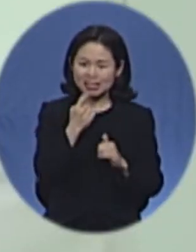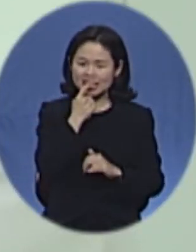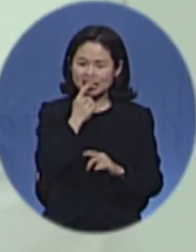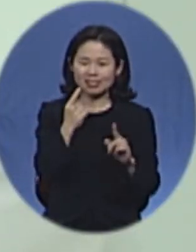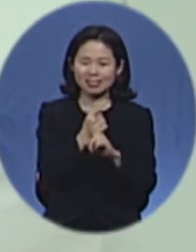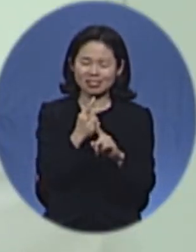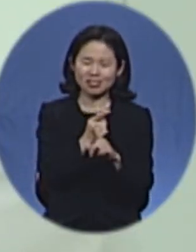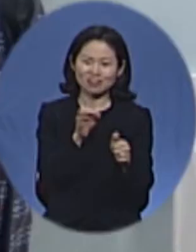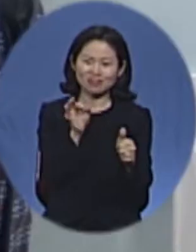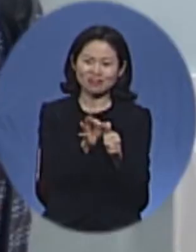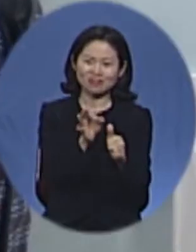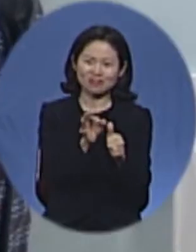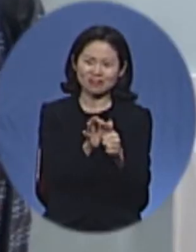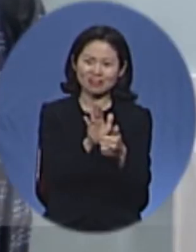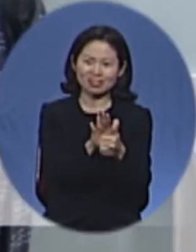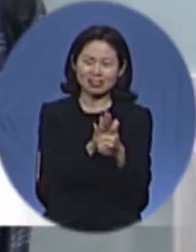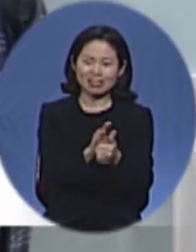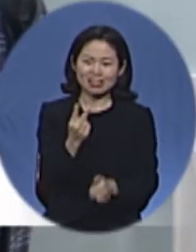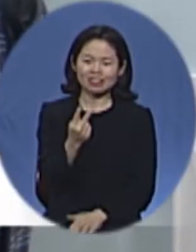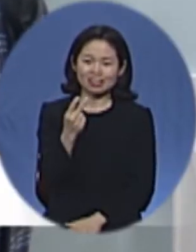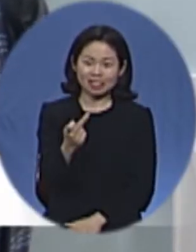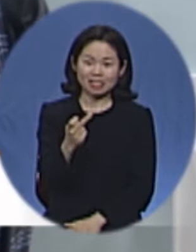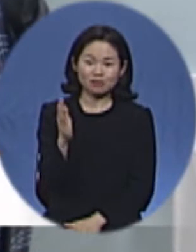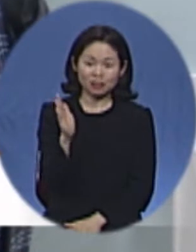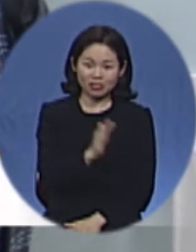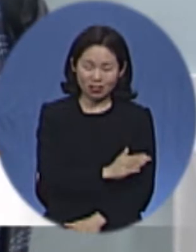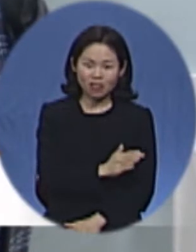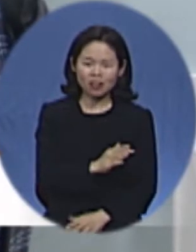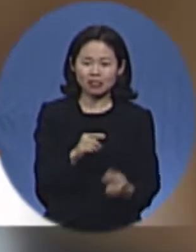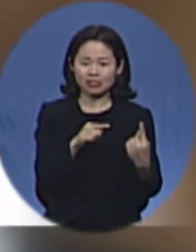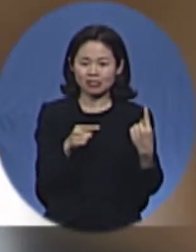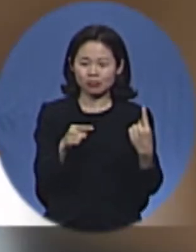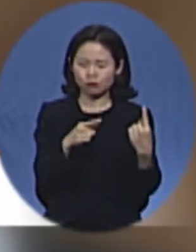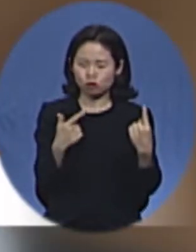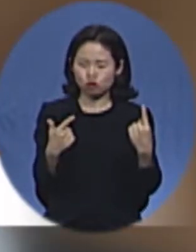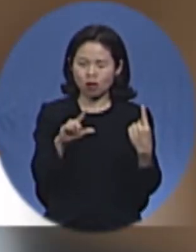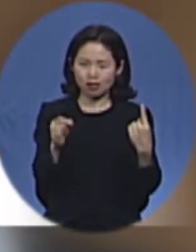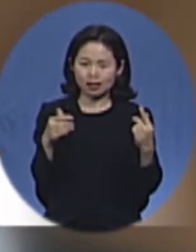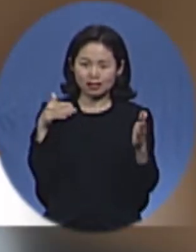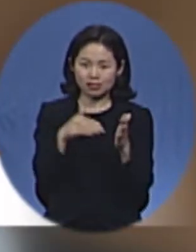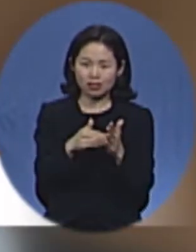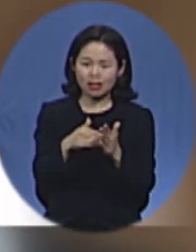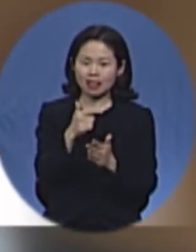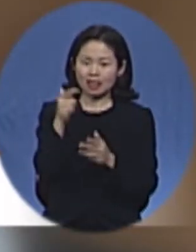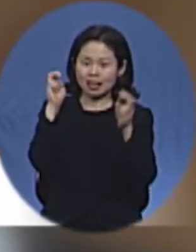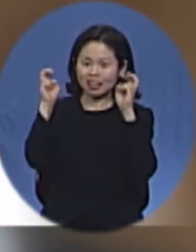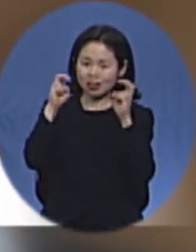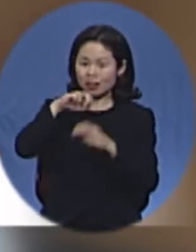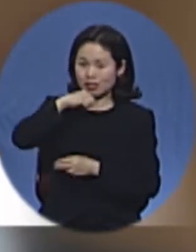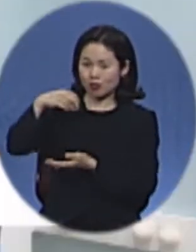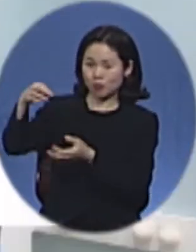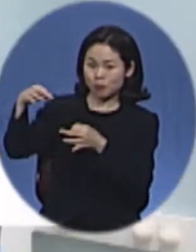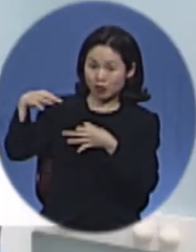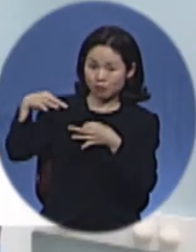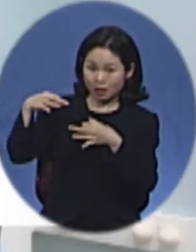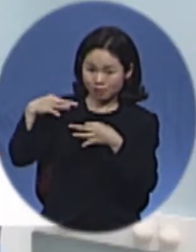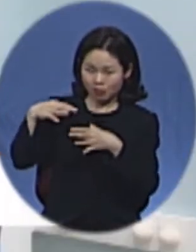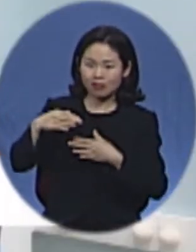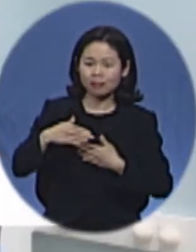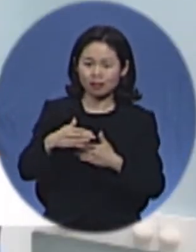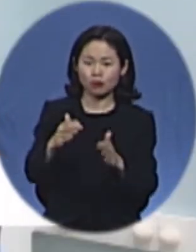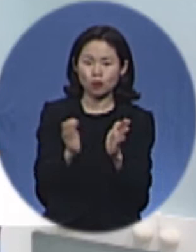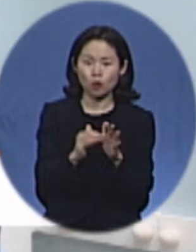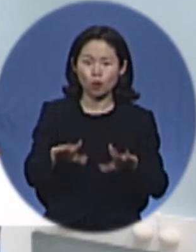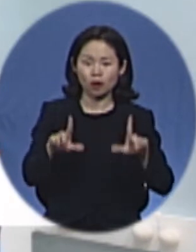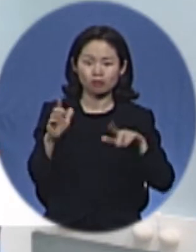사업입니다. 지난 2012년부터 지난해 상반기까지 대기업의 예산을 지원받아 추진했고 올해부터는